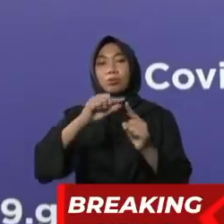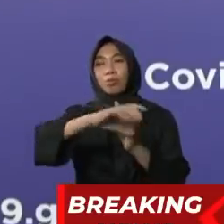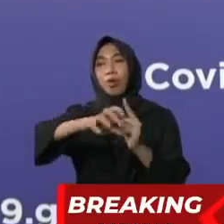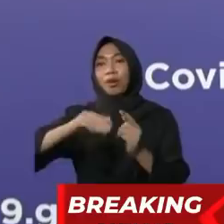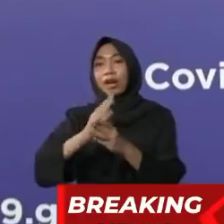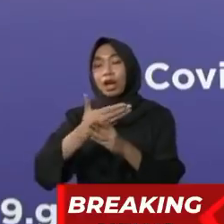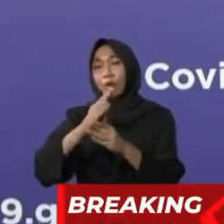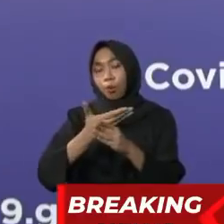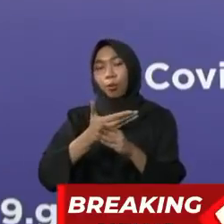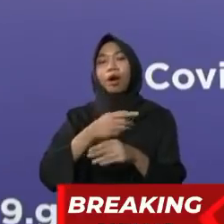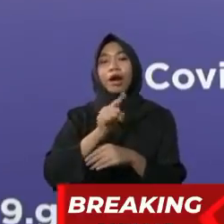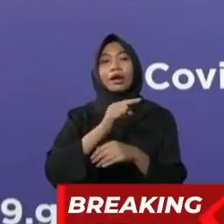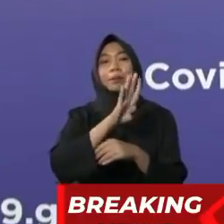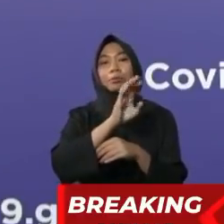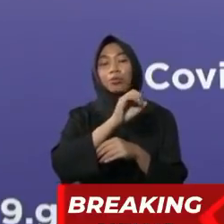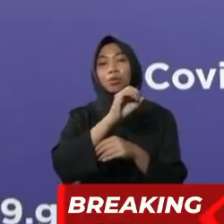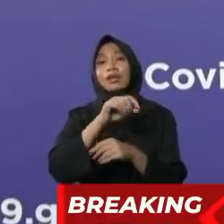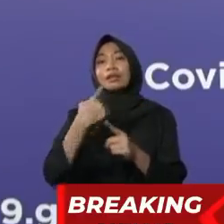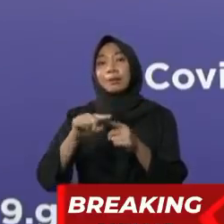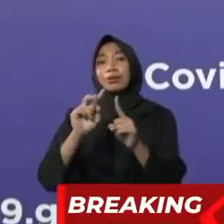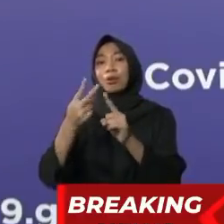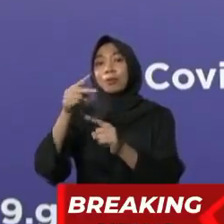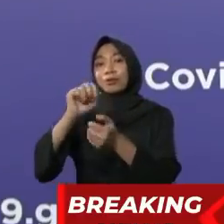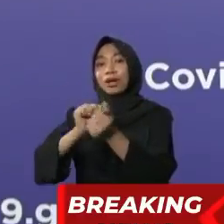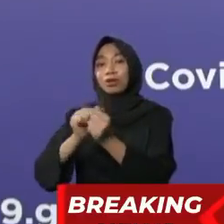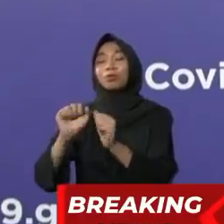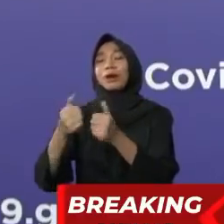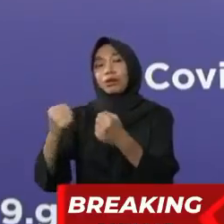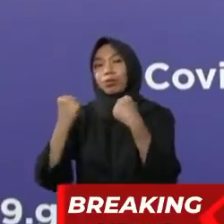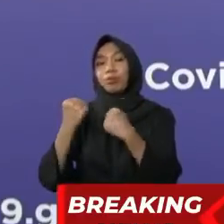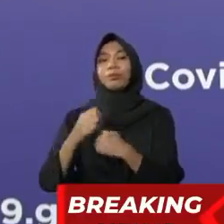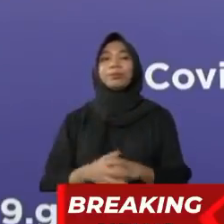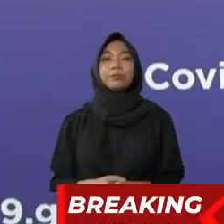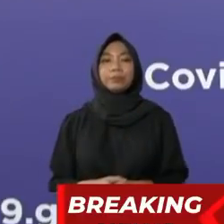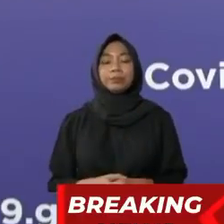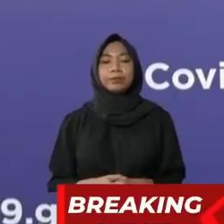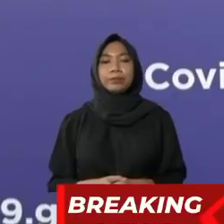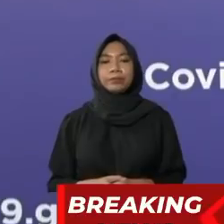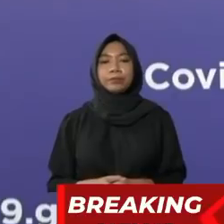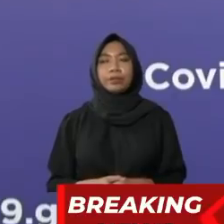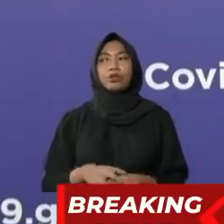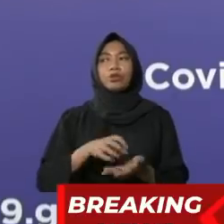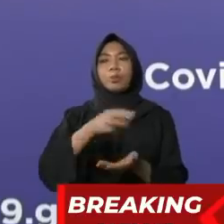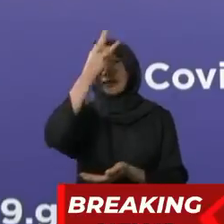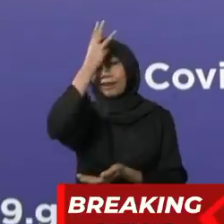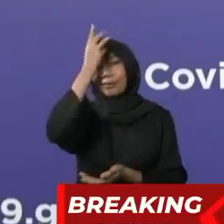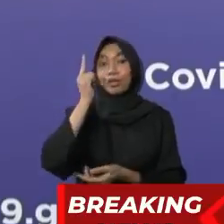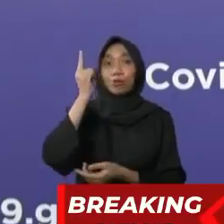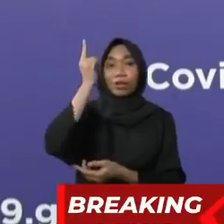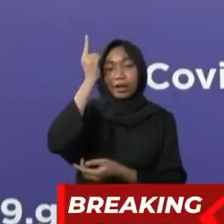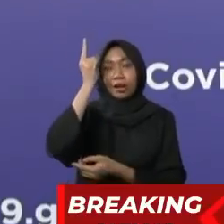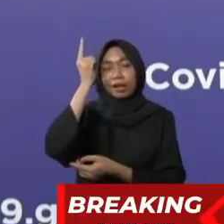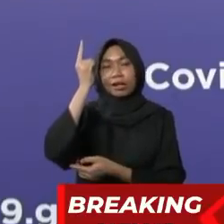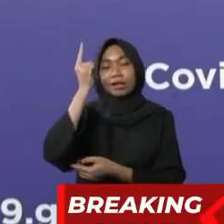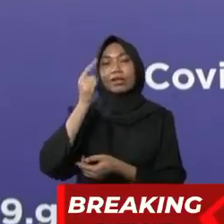hari ini menambah empat kasus baru tapi ada 12 Kasus yang sudah sembuh demikian juga Kalimantan Utara satu